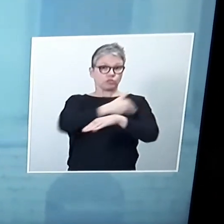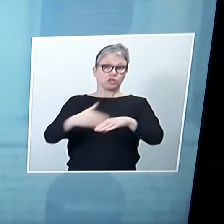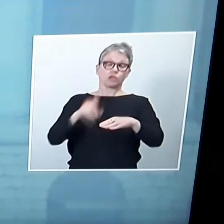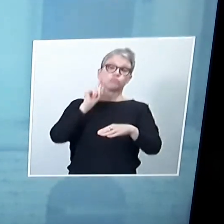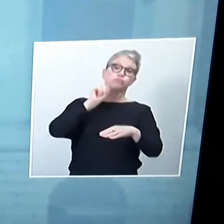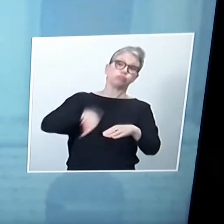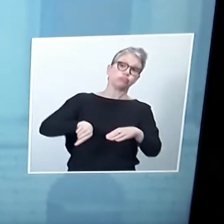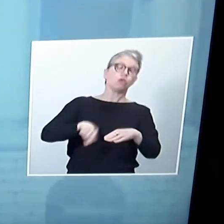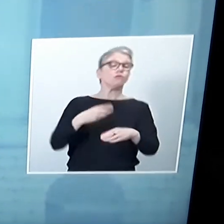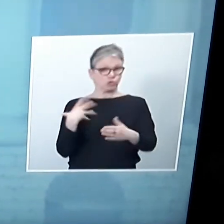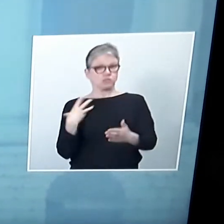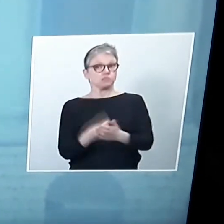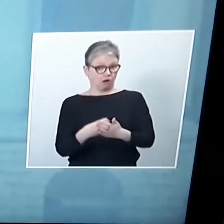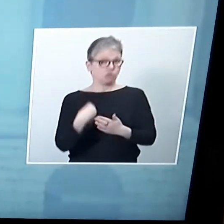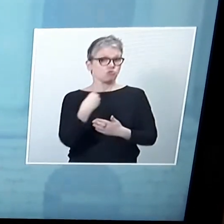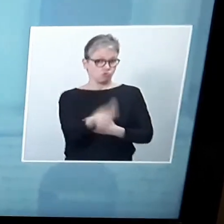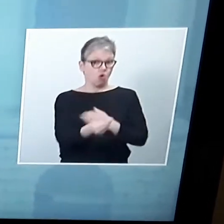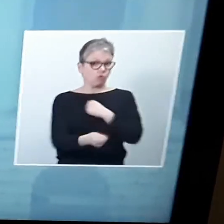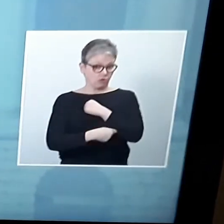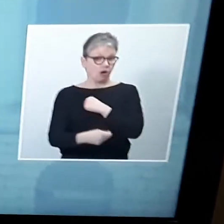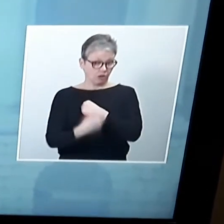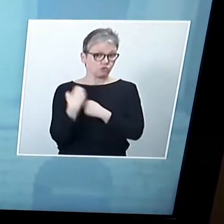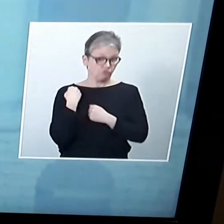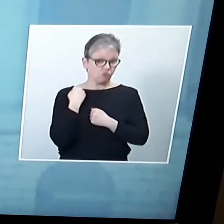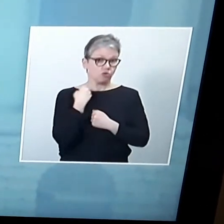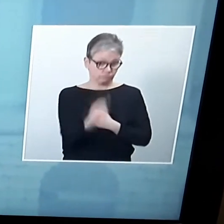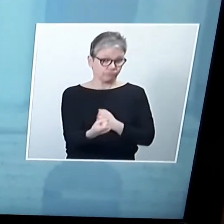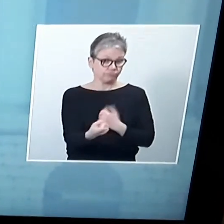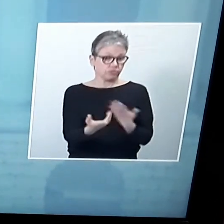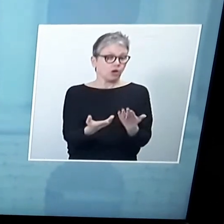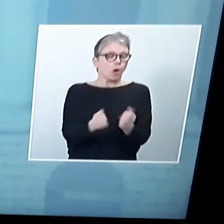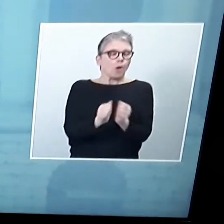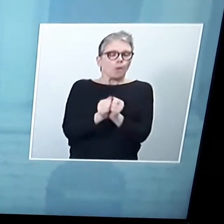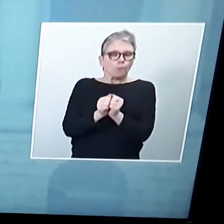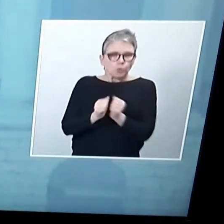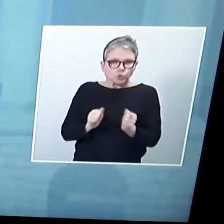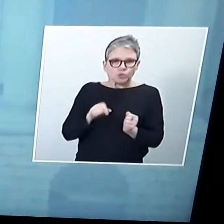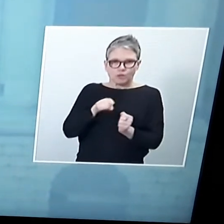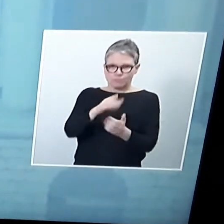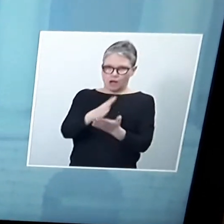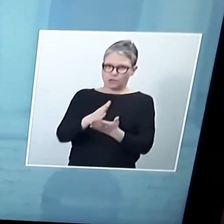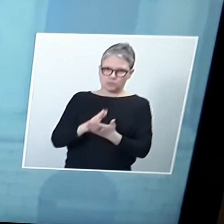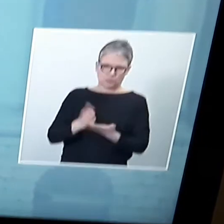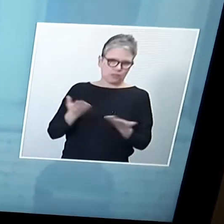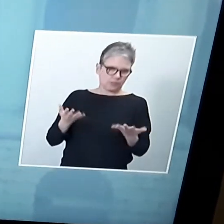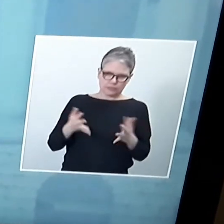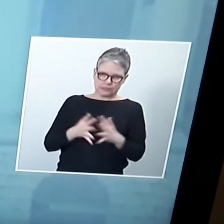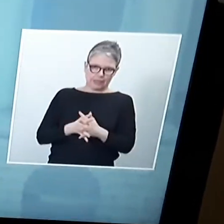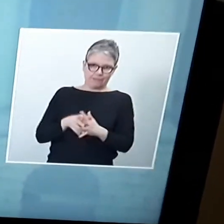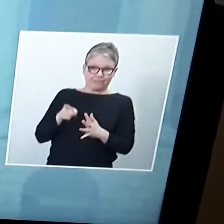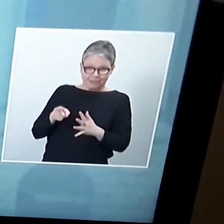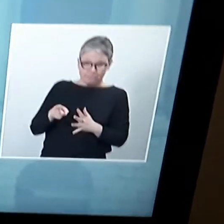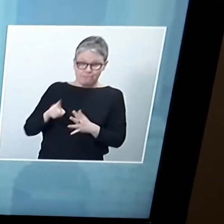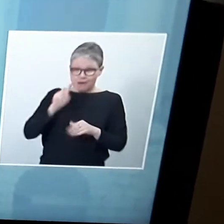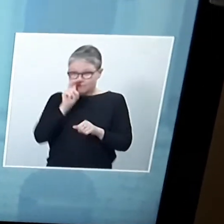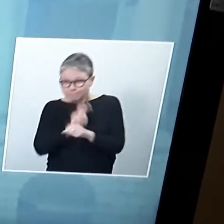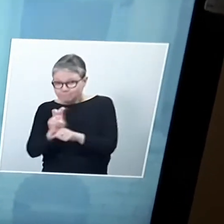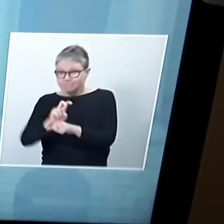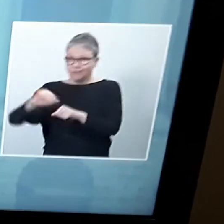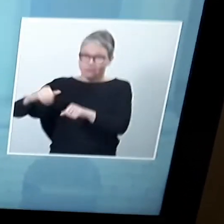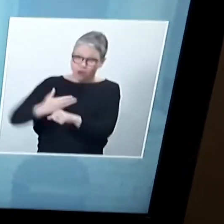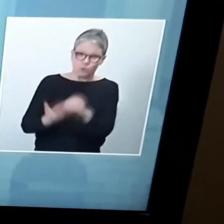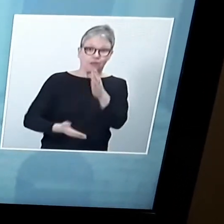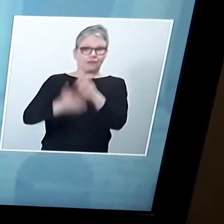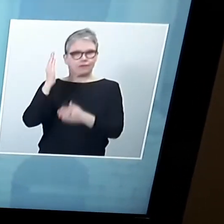sitten sakkorangaistus. Mutta tämä asia ei ole tietenkään se, millä tämä ratkeaa,